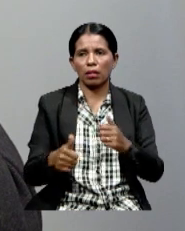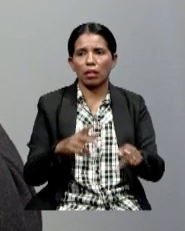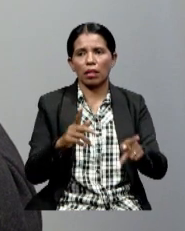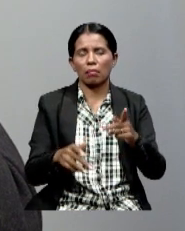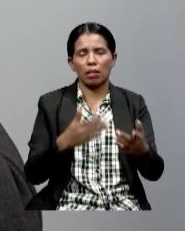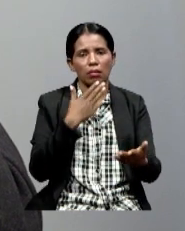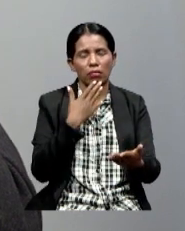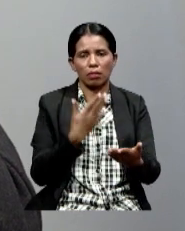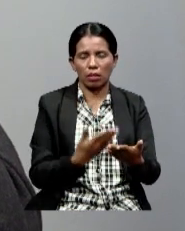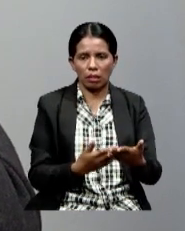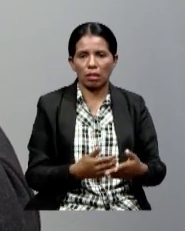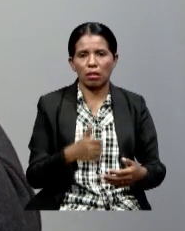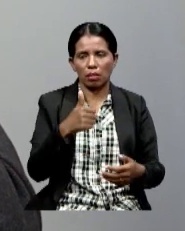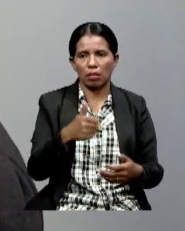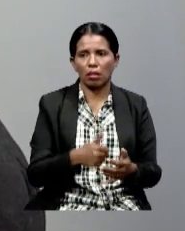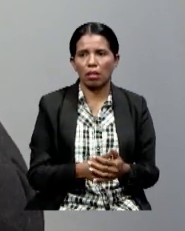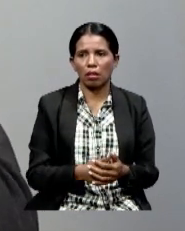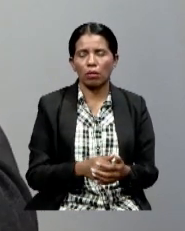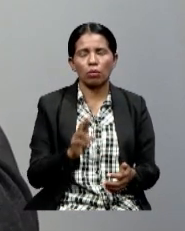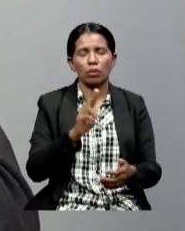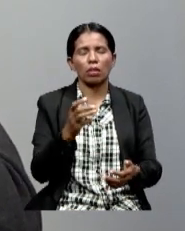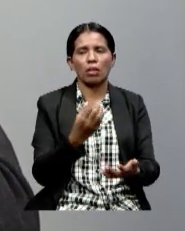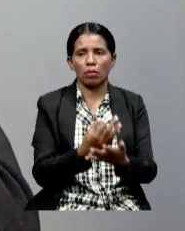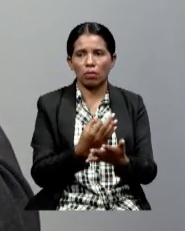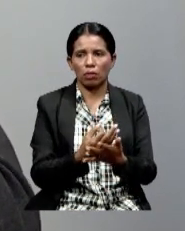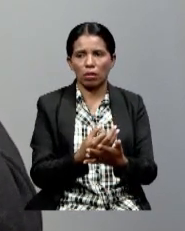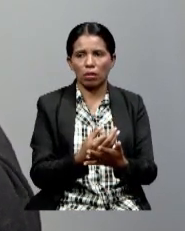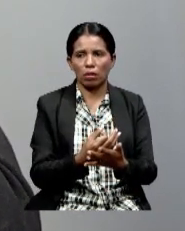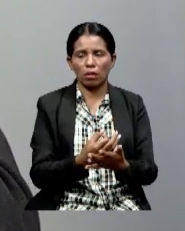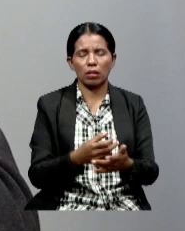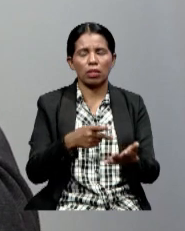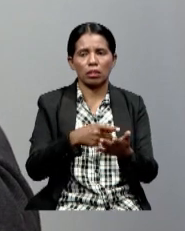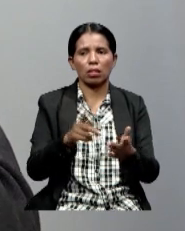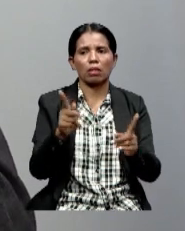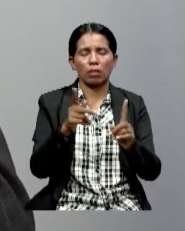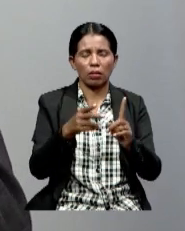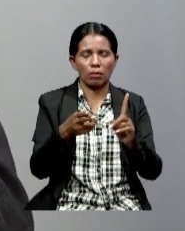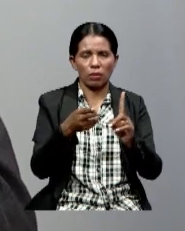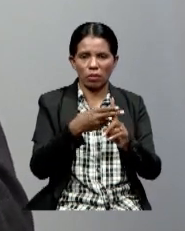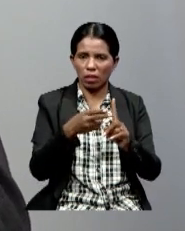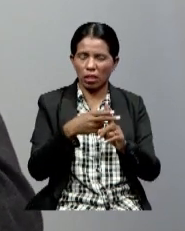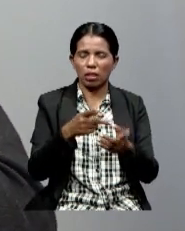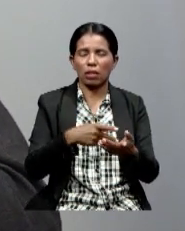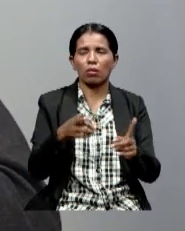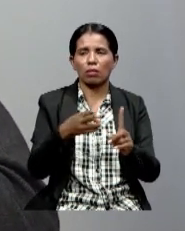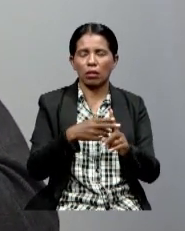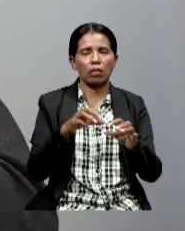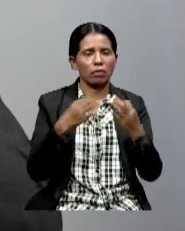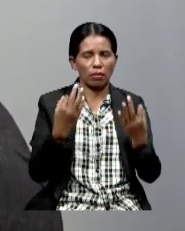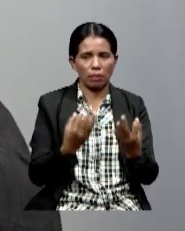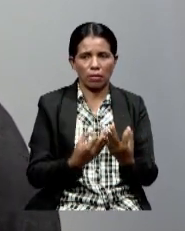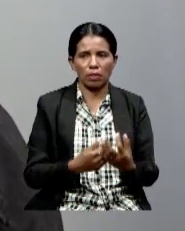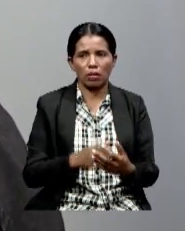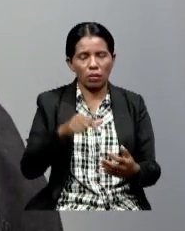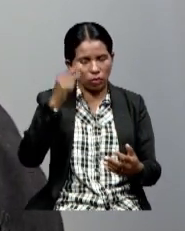normal, kasta osan, diazin, ba hotel, family pasien tu, itu ni hau neng be,